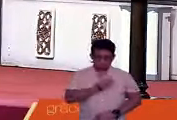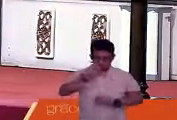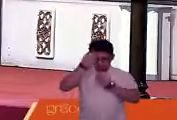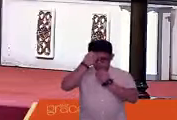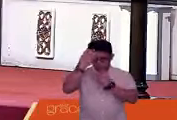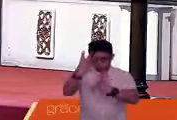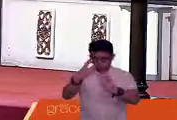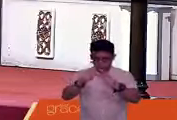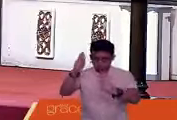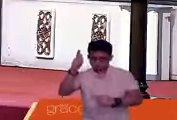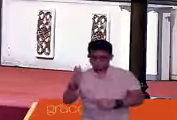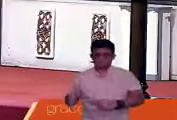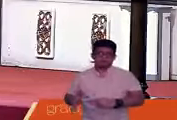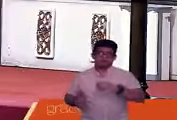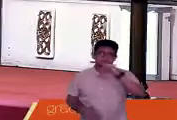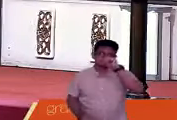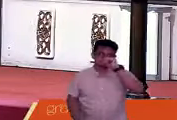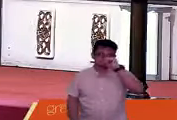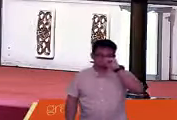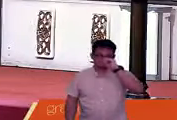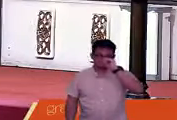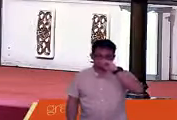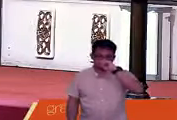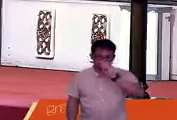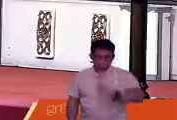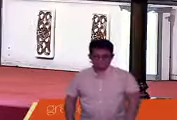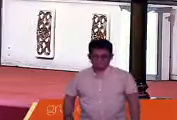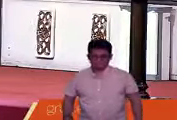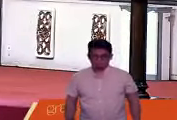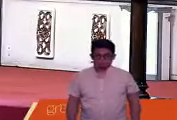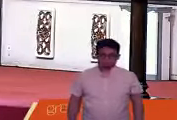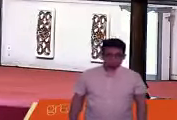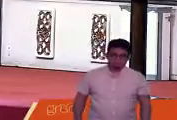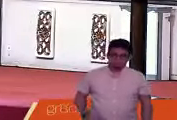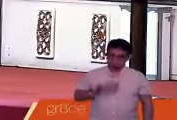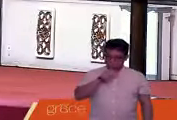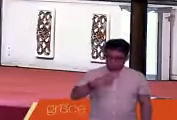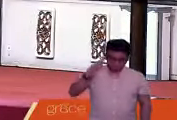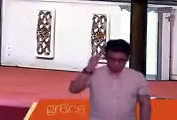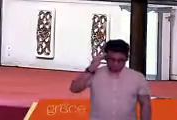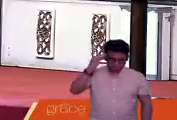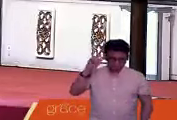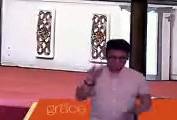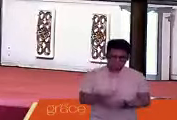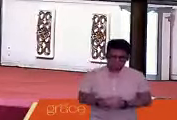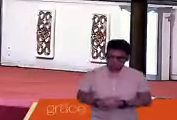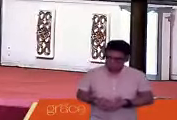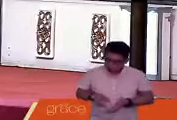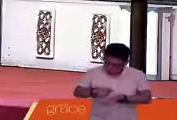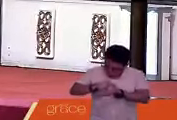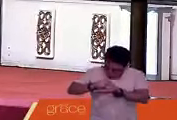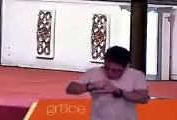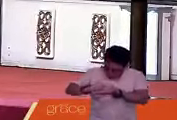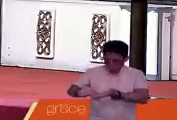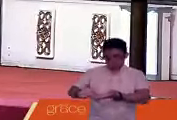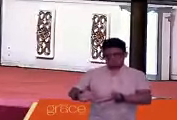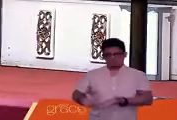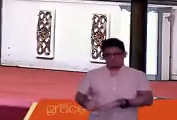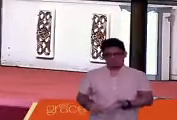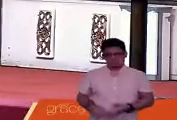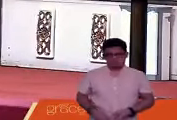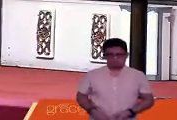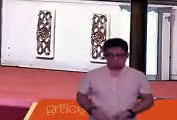Mauna nga, inyong mga anak, ayaw mo paghunahuna nga, nindot kayong iyang kurso,